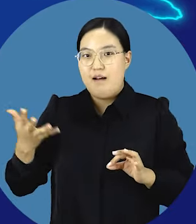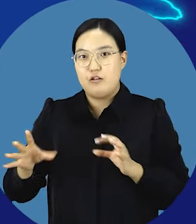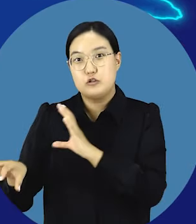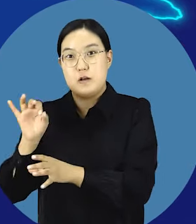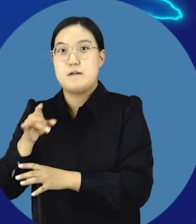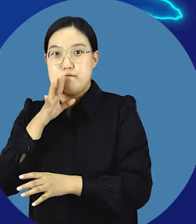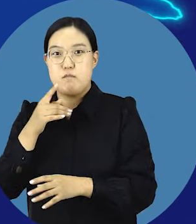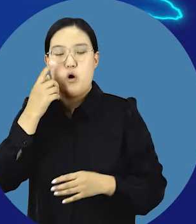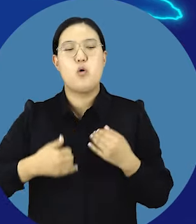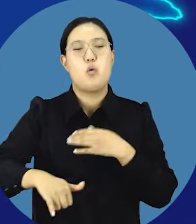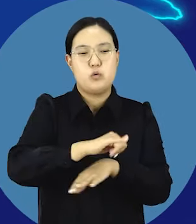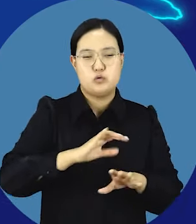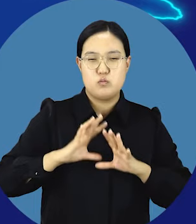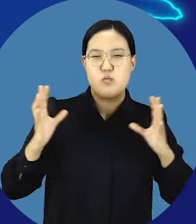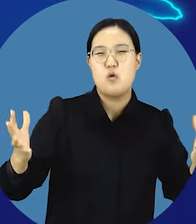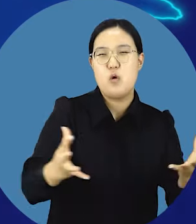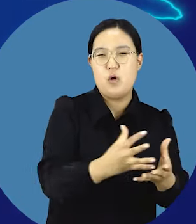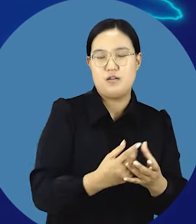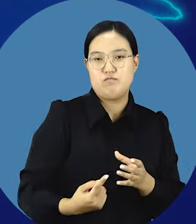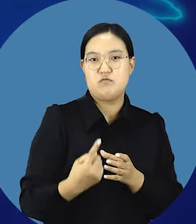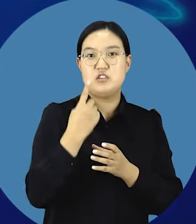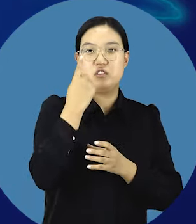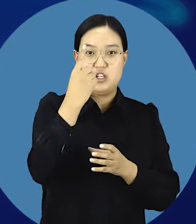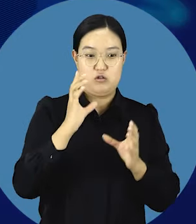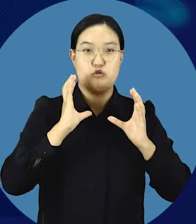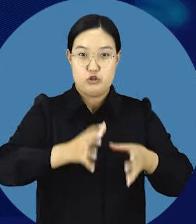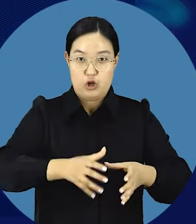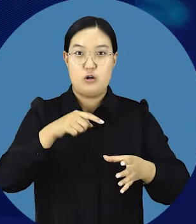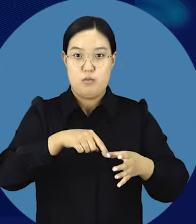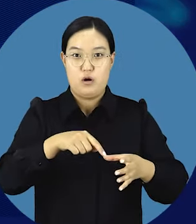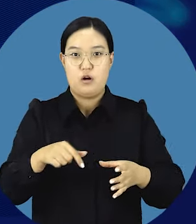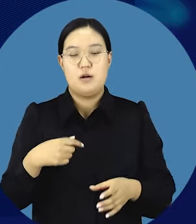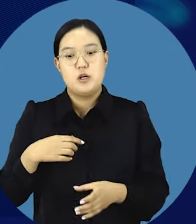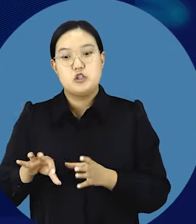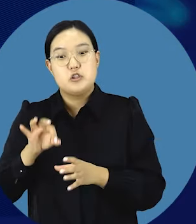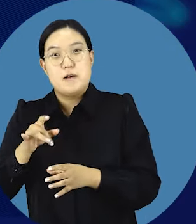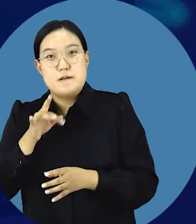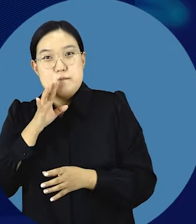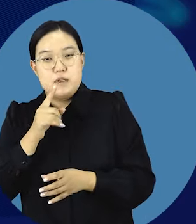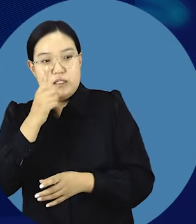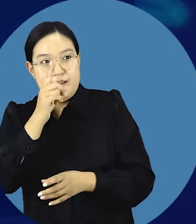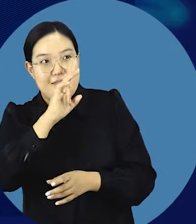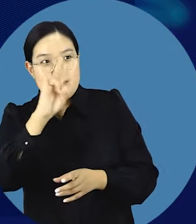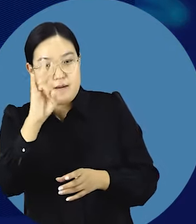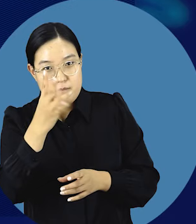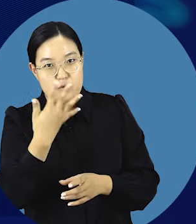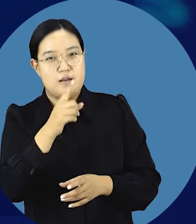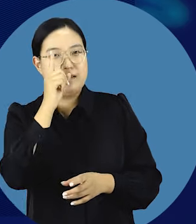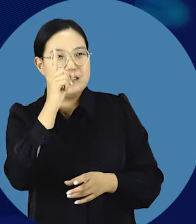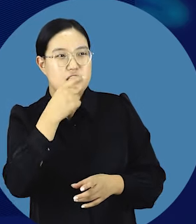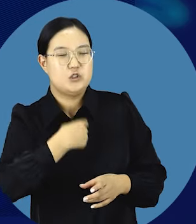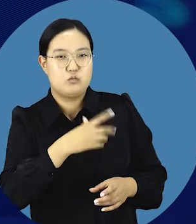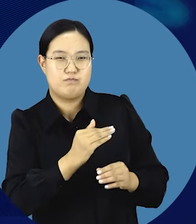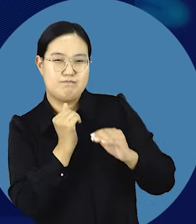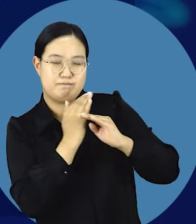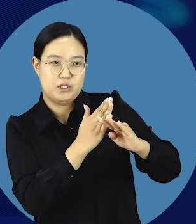нь Монгол Улс бүхэлдээ нэг тойрогт хамаарах бөгөөд сонгогч өөрийн дэмжиж буй зөвхөн нэг нам эвсэлд саналаа